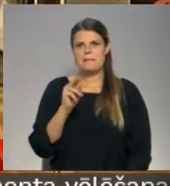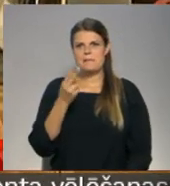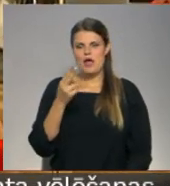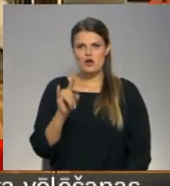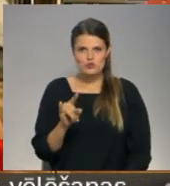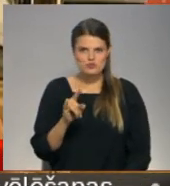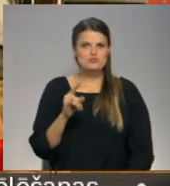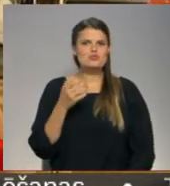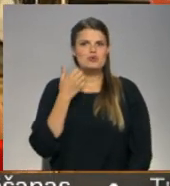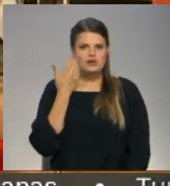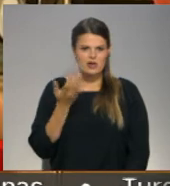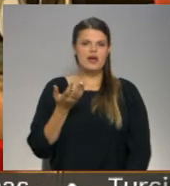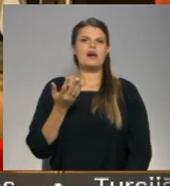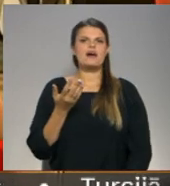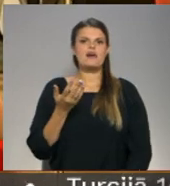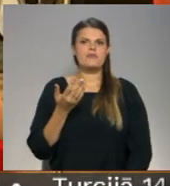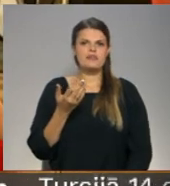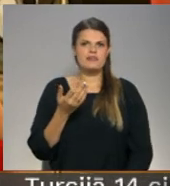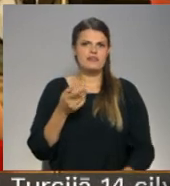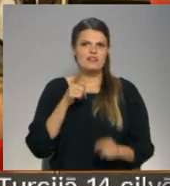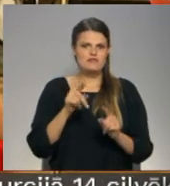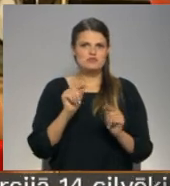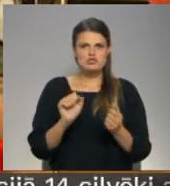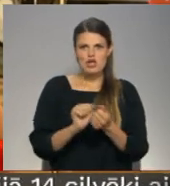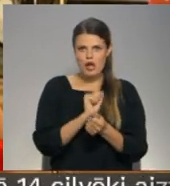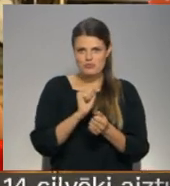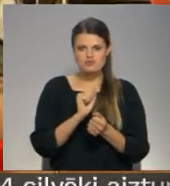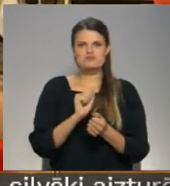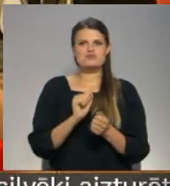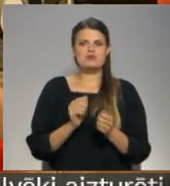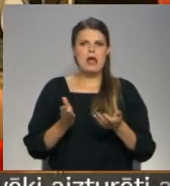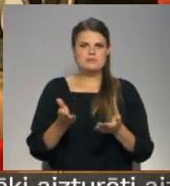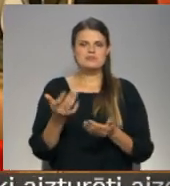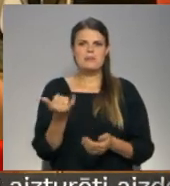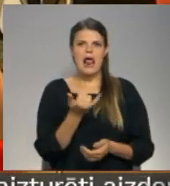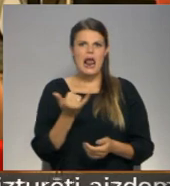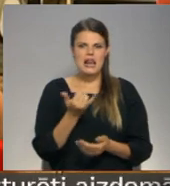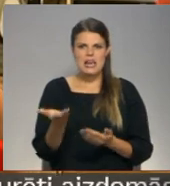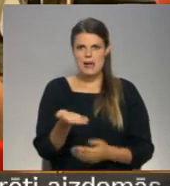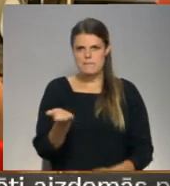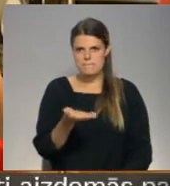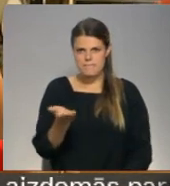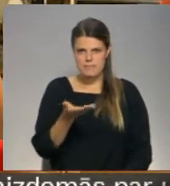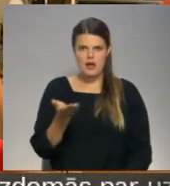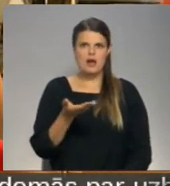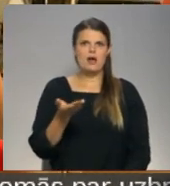ir mazliet pastāvējis, tā kā apžuvis, tad viņa apcepeļā uz pannas, nu tad viņš ir